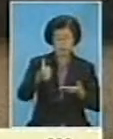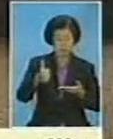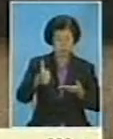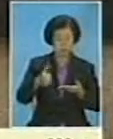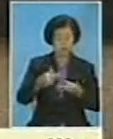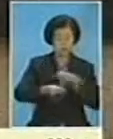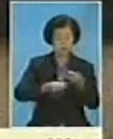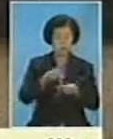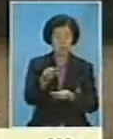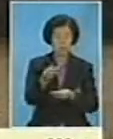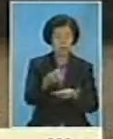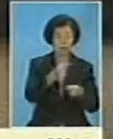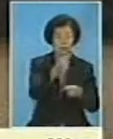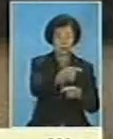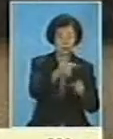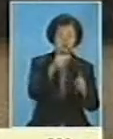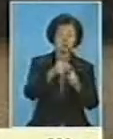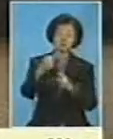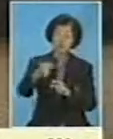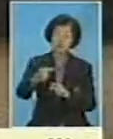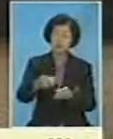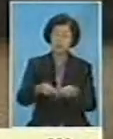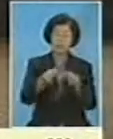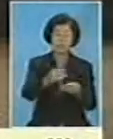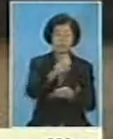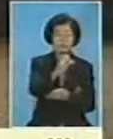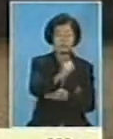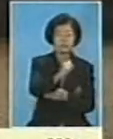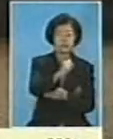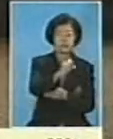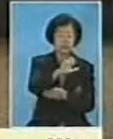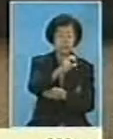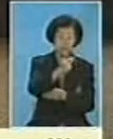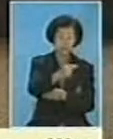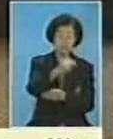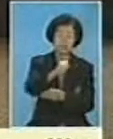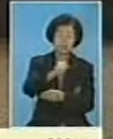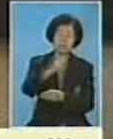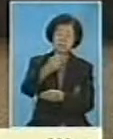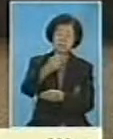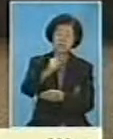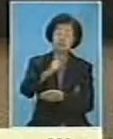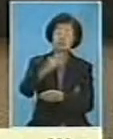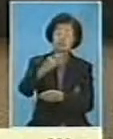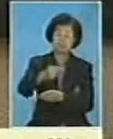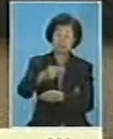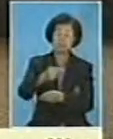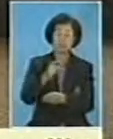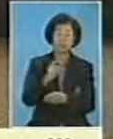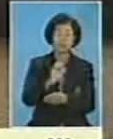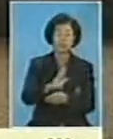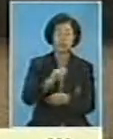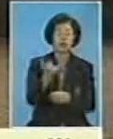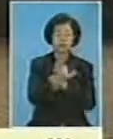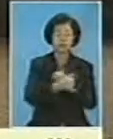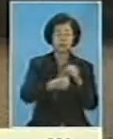ระบายแบบ G2G ให้กับ GSSG สารัฐวิสาหกิจจีนมายังผ